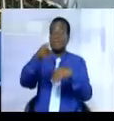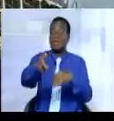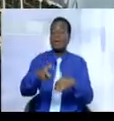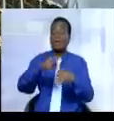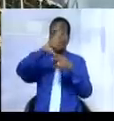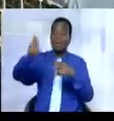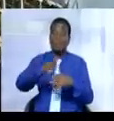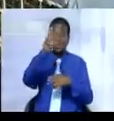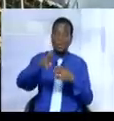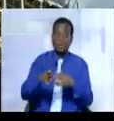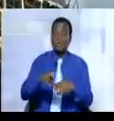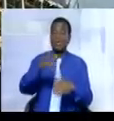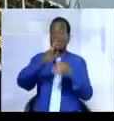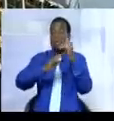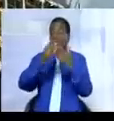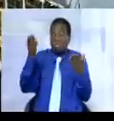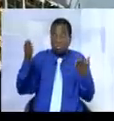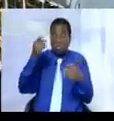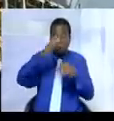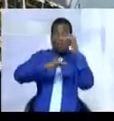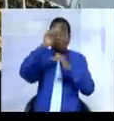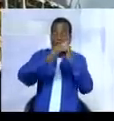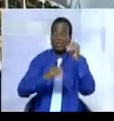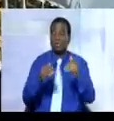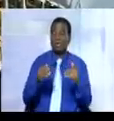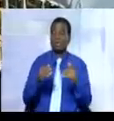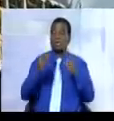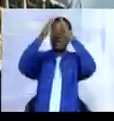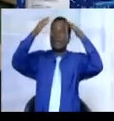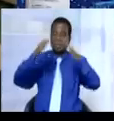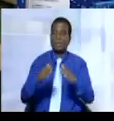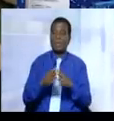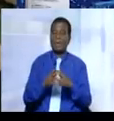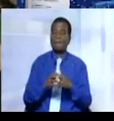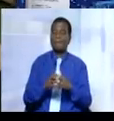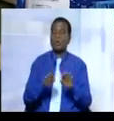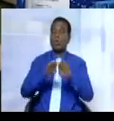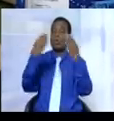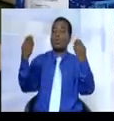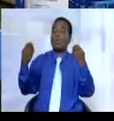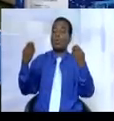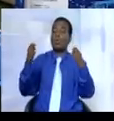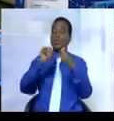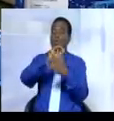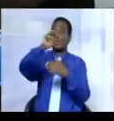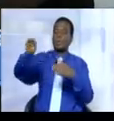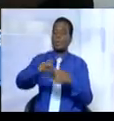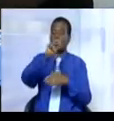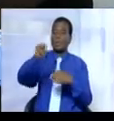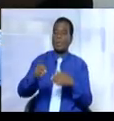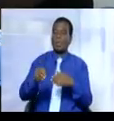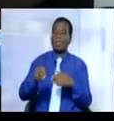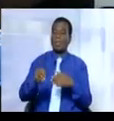pour la construction des projets immobiliers qu'ils ont dans leur sac. Ouvert ce mardi 18 février à l'immeuble